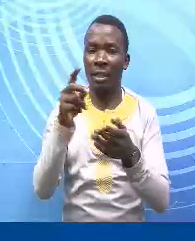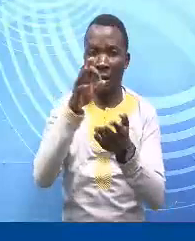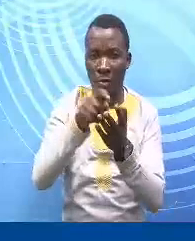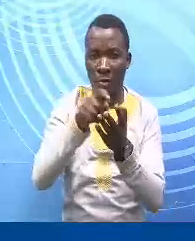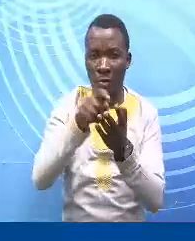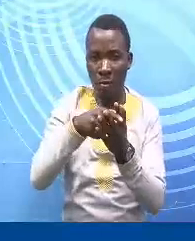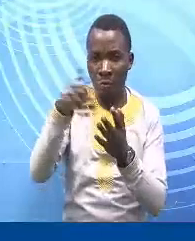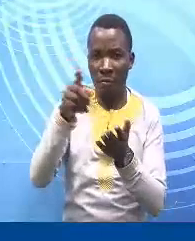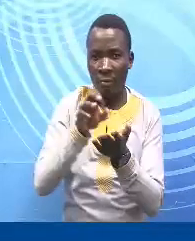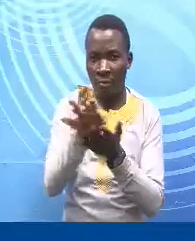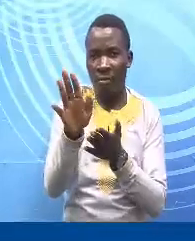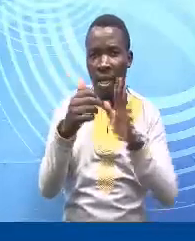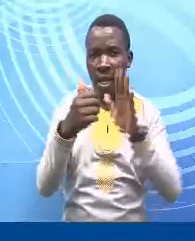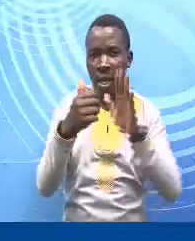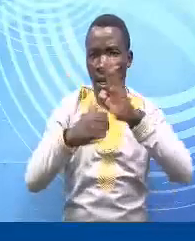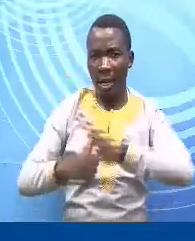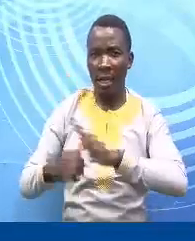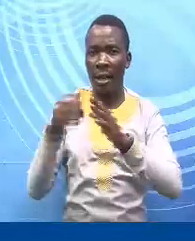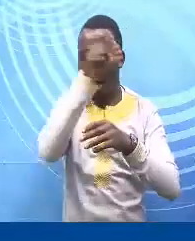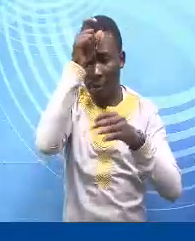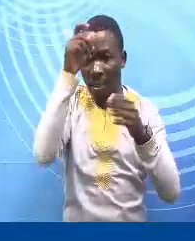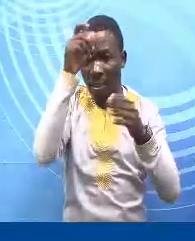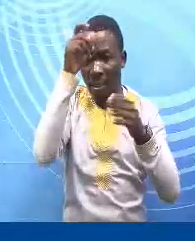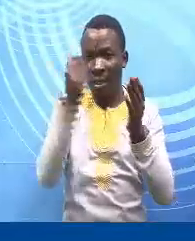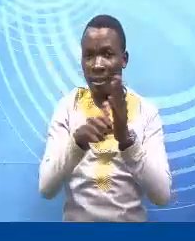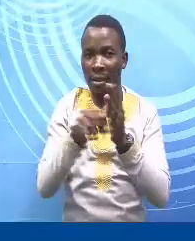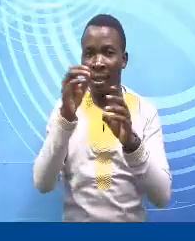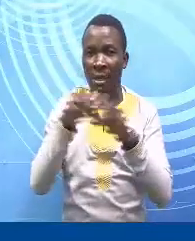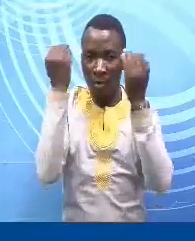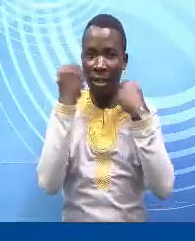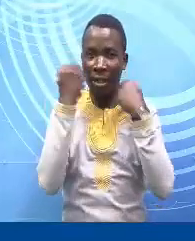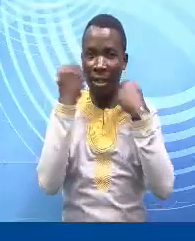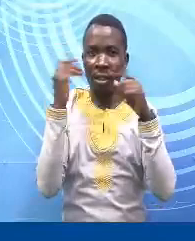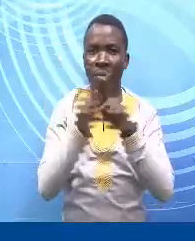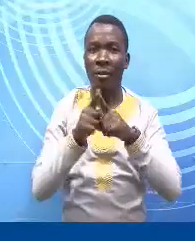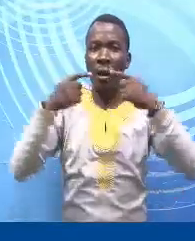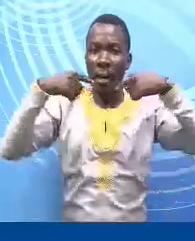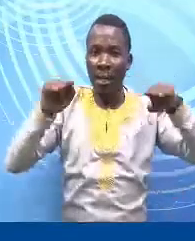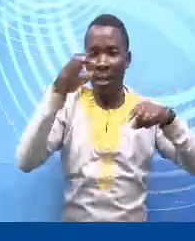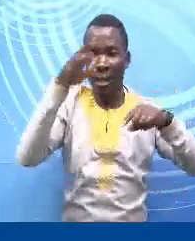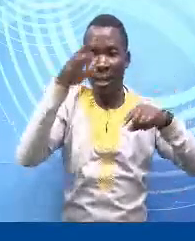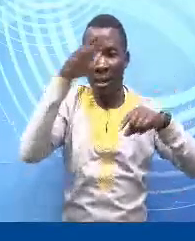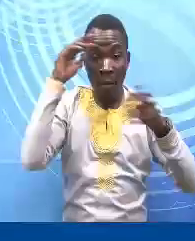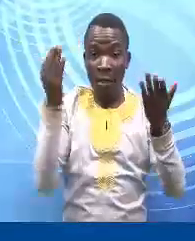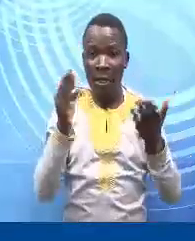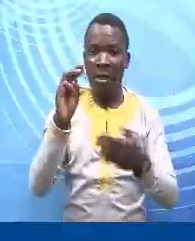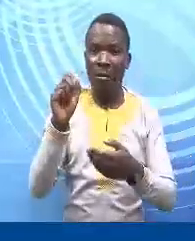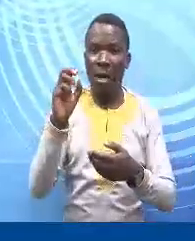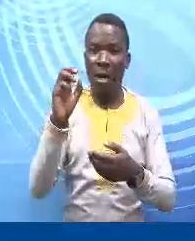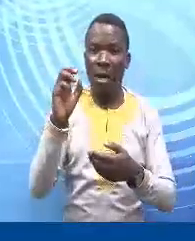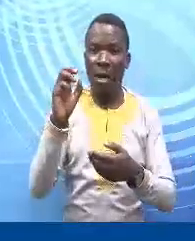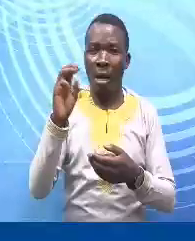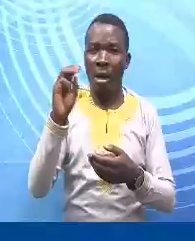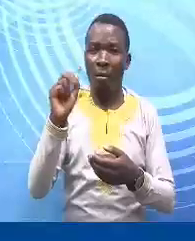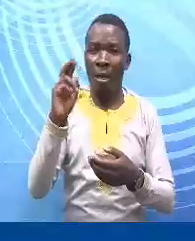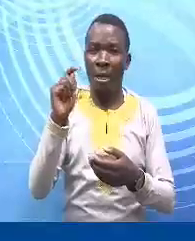rakarengane ikindi wakibaza niba iki kibazo kiri mu nkiko nkuko Mukandori Grace yabitangaje impamvu uyu Marite ari gusohorwamo mu gihe we afite